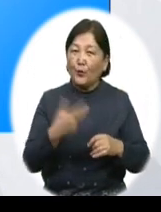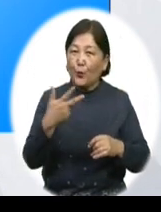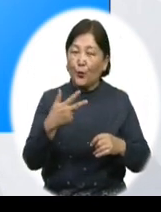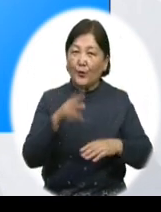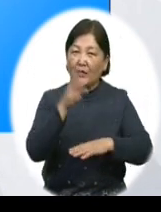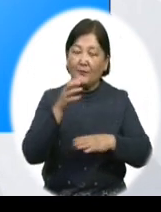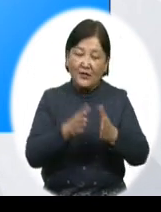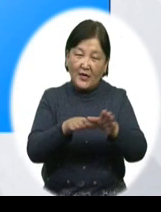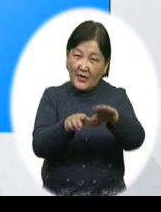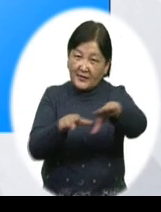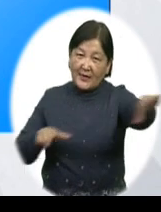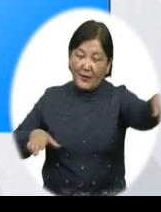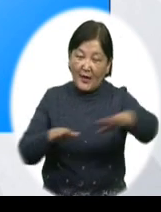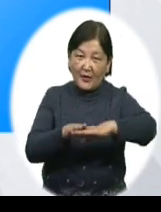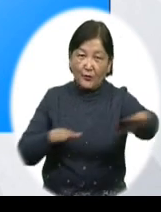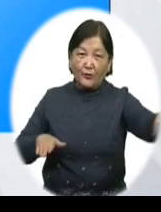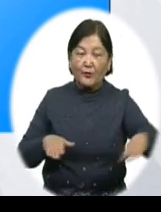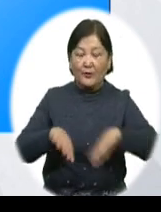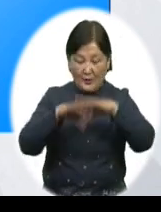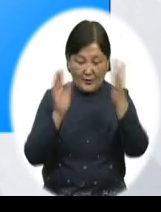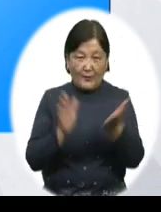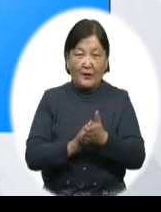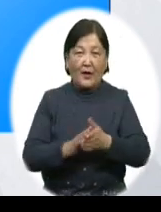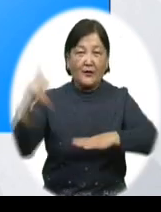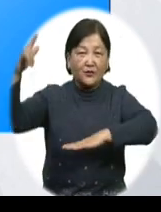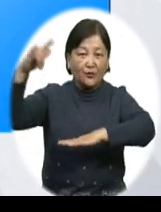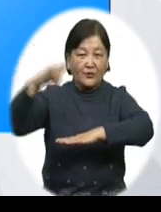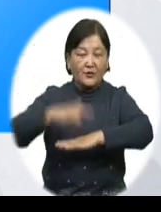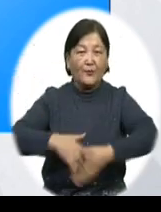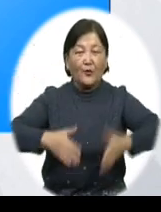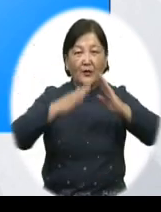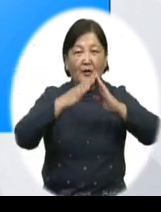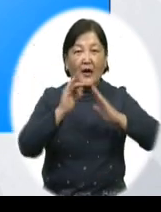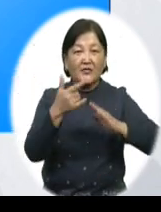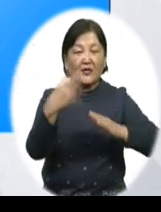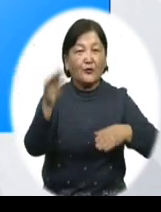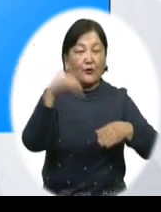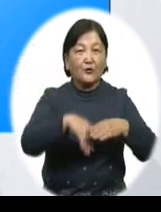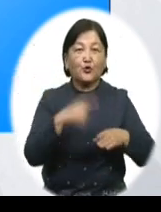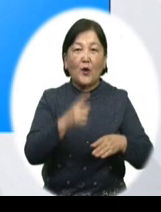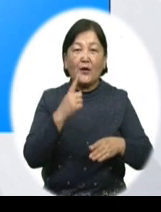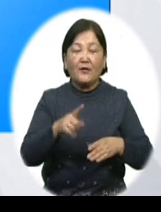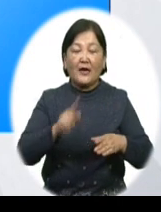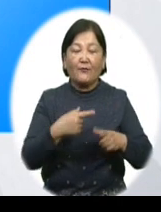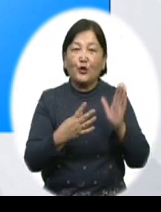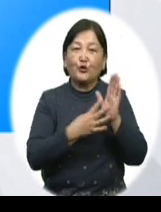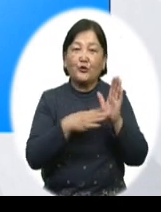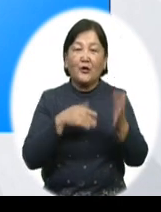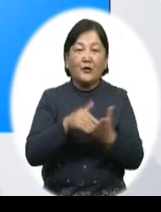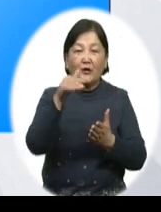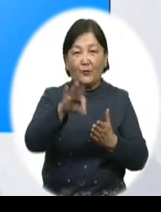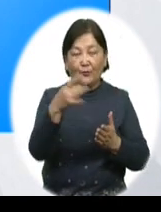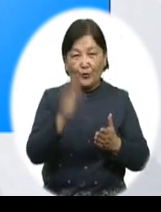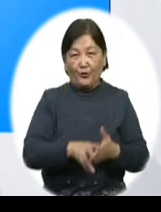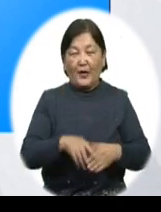барихад 57.5 тэрбум төгрөг. Нисэх хонгоцны буудлын байрлагыг ашиглалтанд оруулахад 111.9 тэрбум төгрөг. Нийслэл